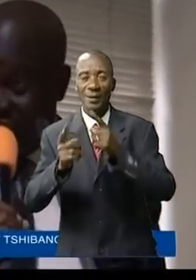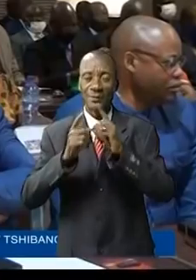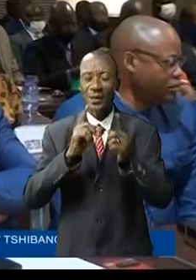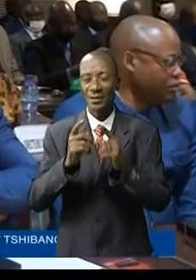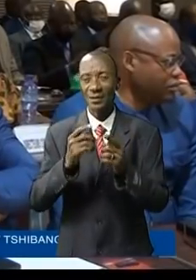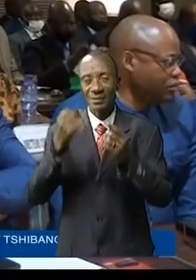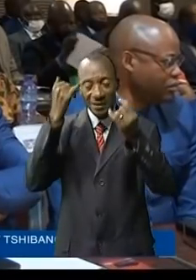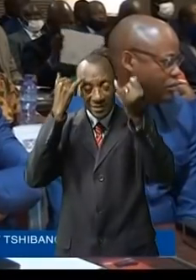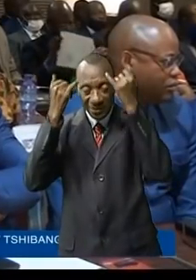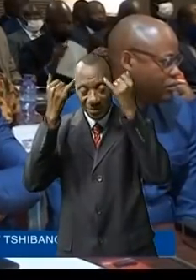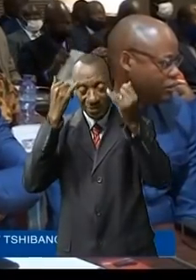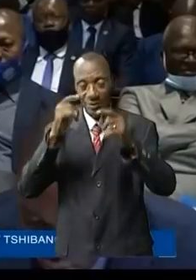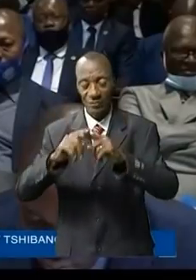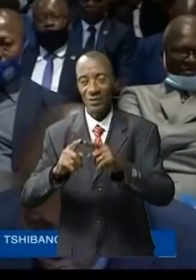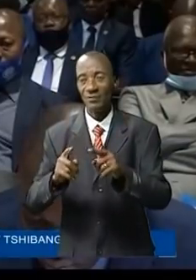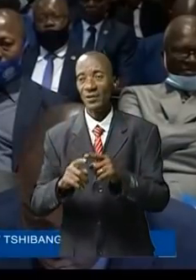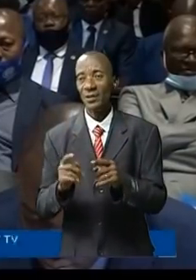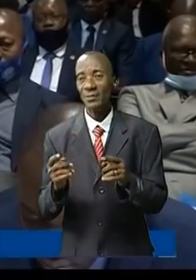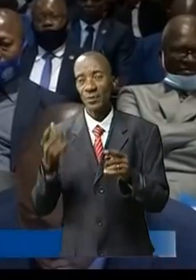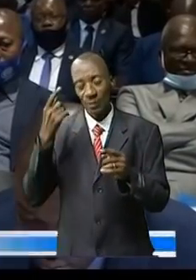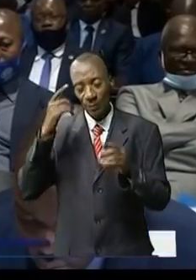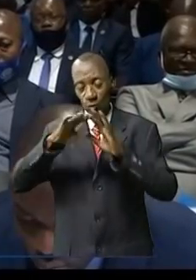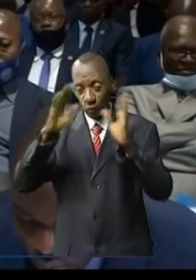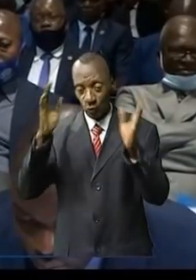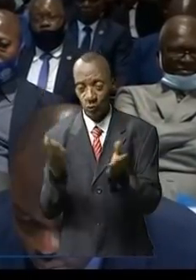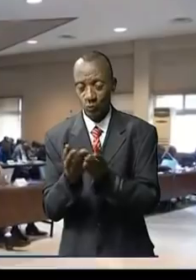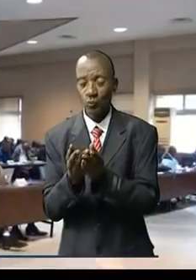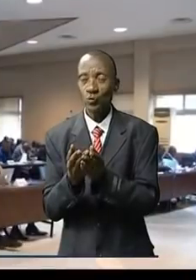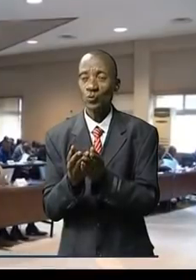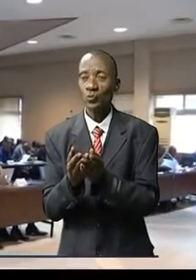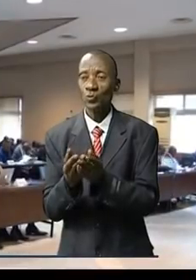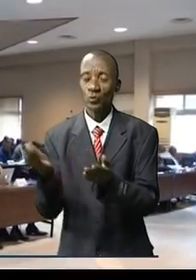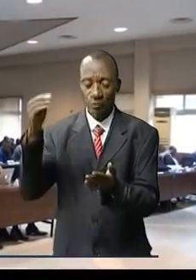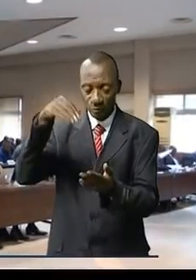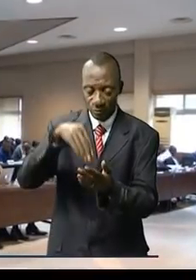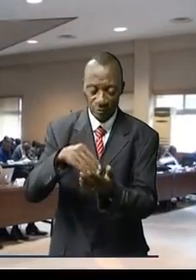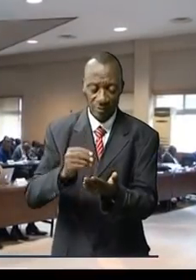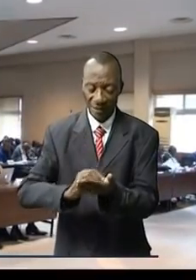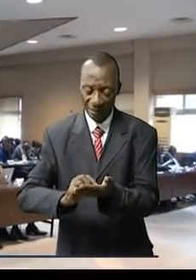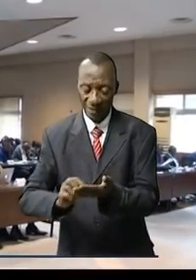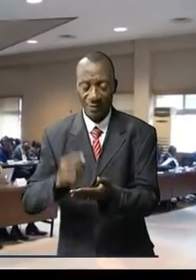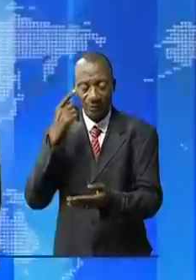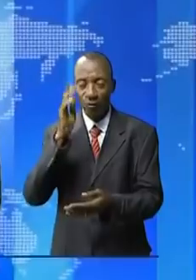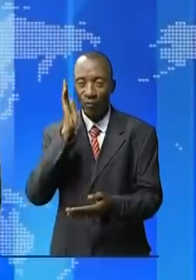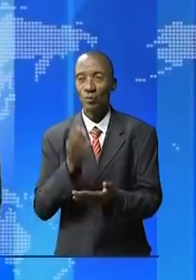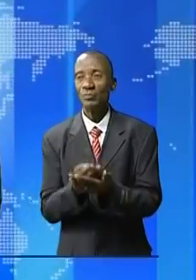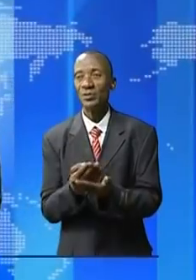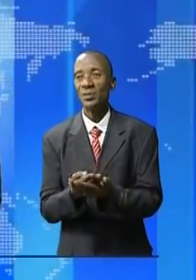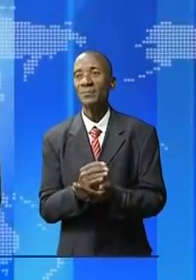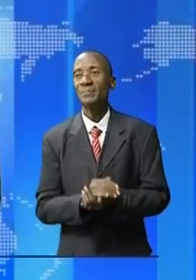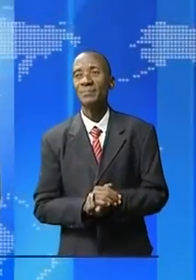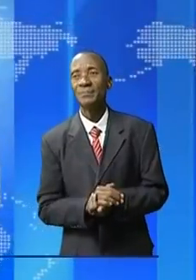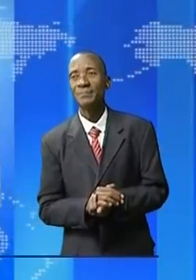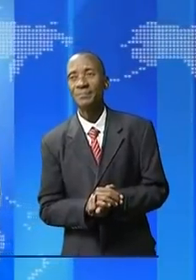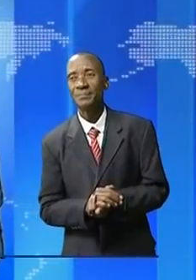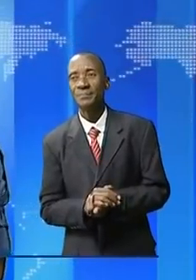partition pour permettre à cette institution de booster la création d'une classe moyenne en République démocratique du Congo. En